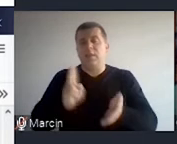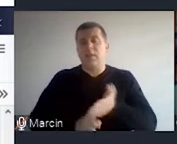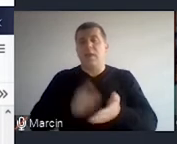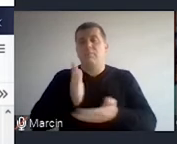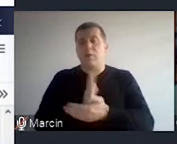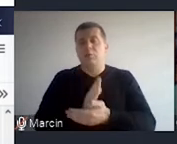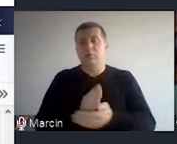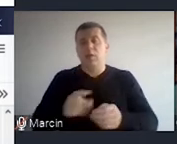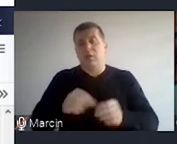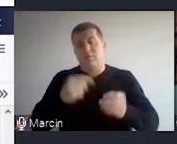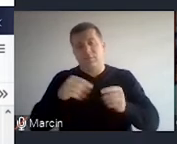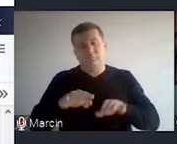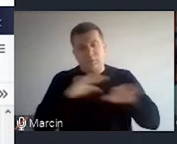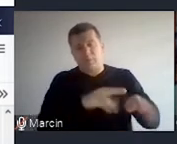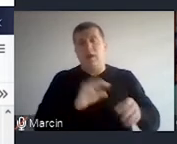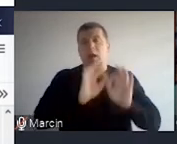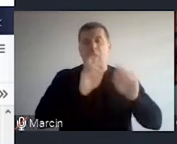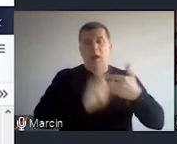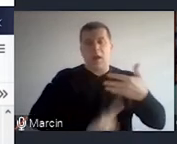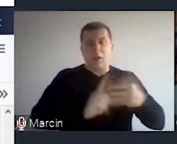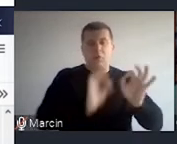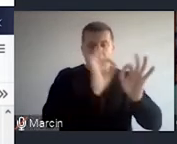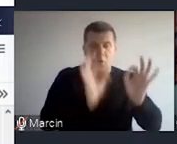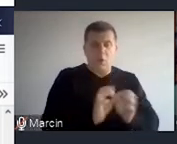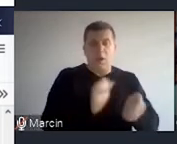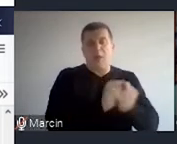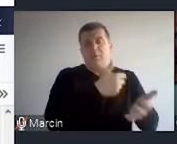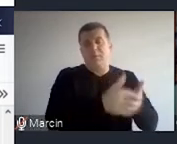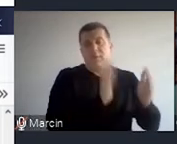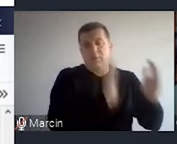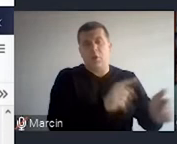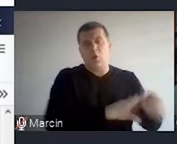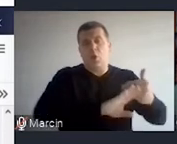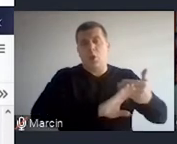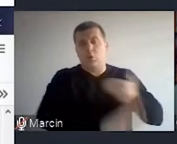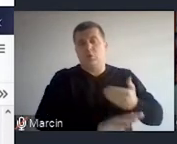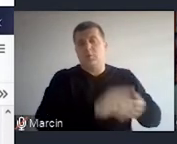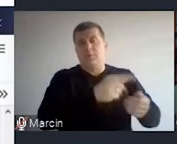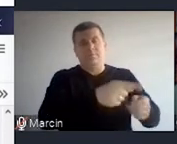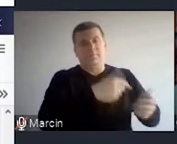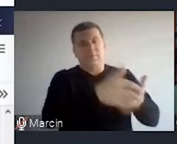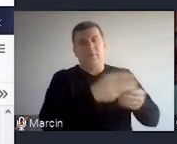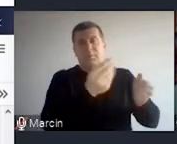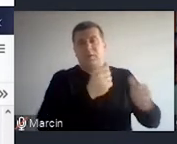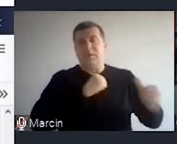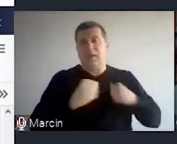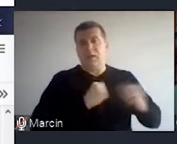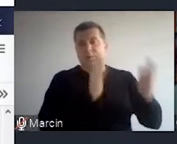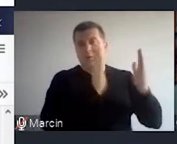na rachunek ogólny czy wydatkowy, żeby stamtąd wydawać pieniądze na zarządzanie,